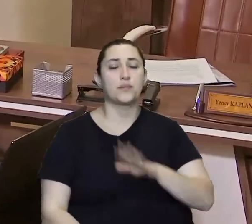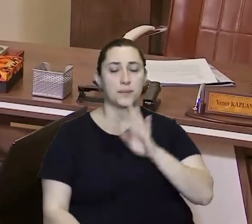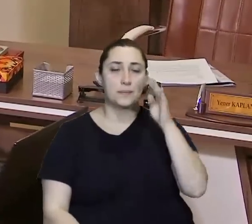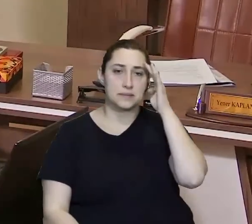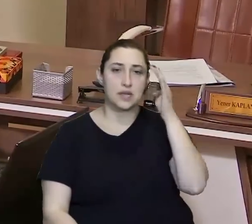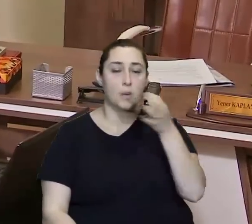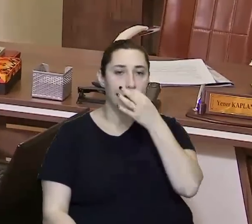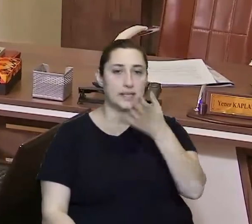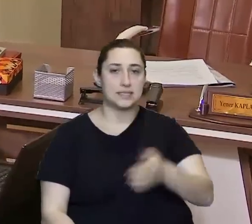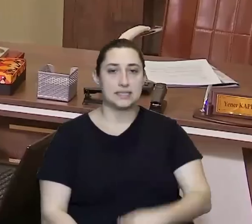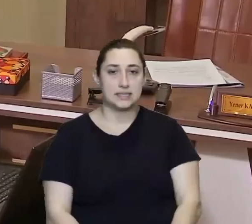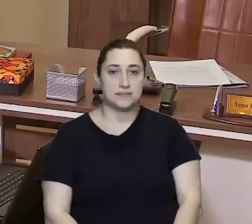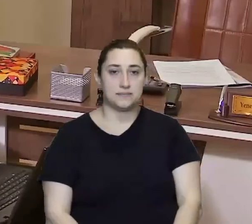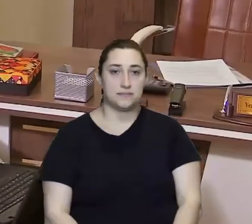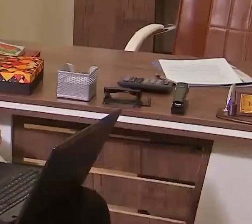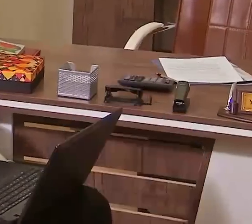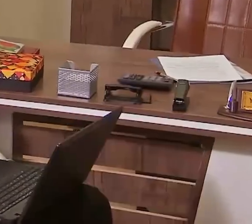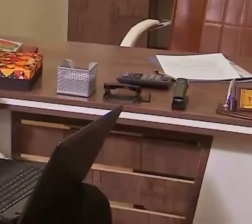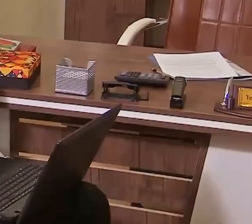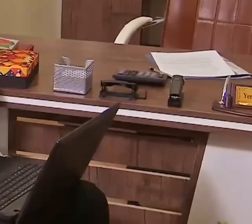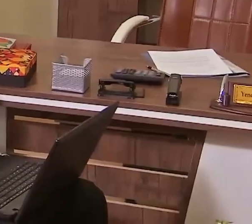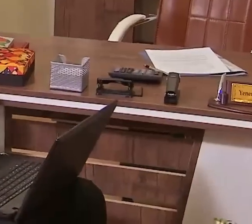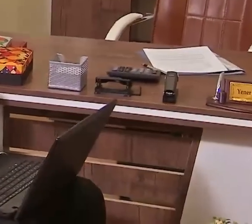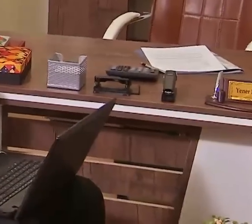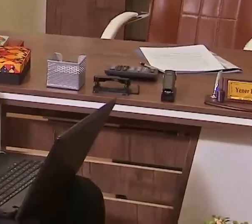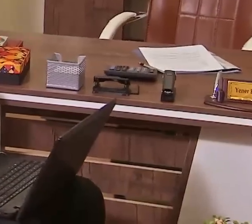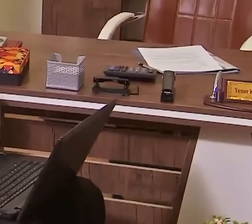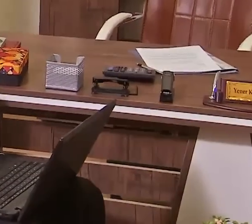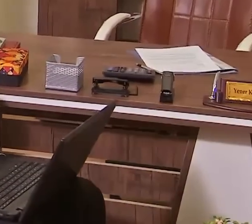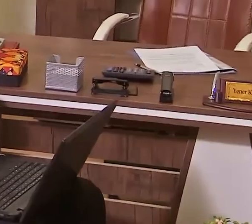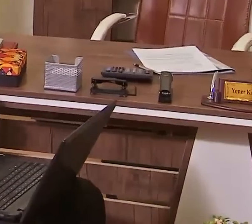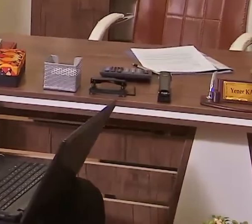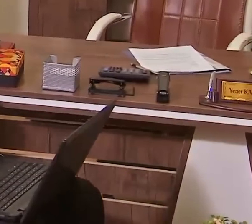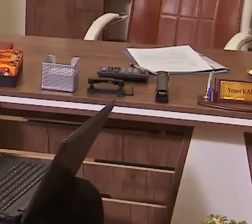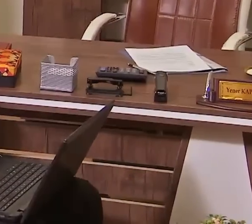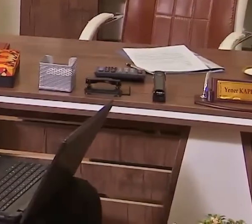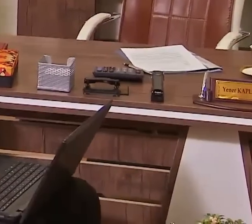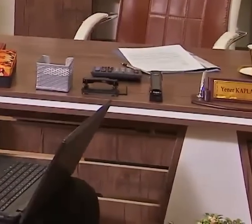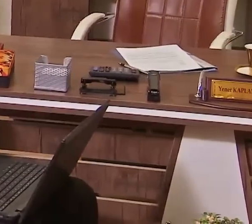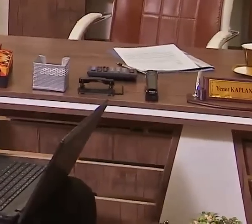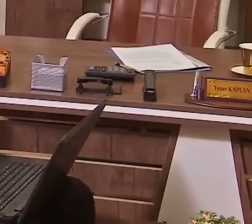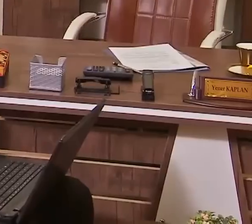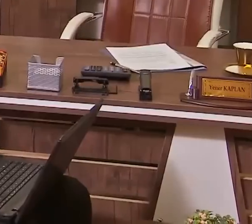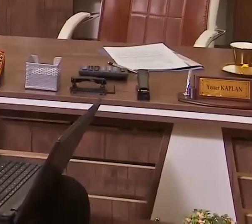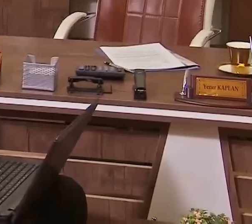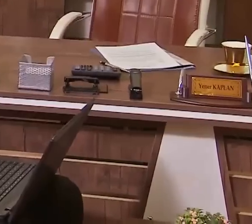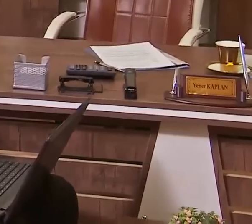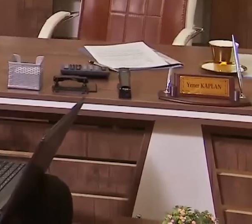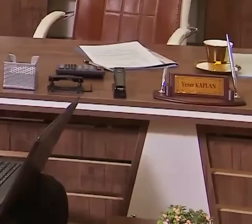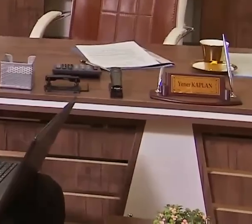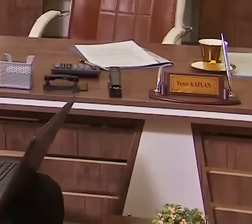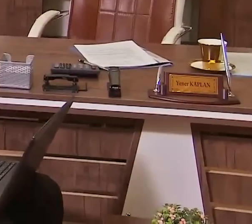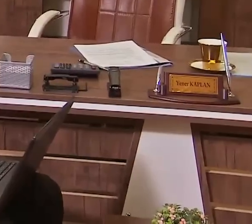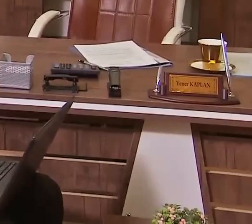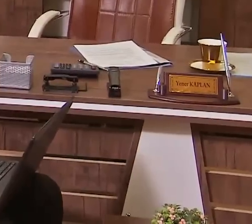Tamam, sağ ol, sana da kolay gelsin. Beton'un telefonu Mehtap dikkat kesildi. Beton iç cebinden çıkardı. Mehtap geriden kuşkuyla bakarak kimin